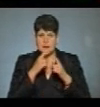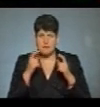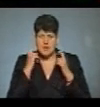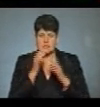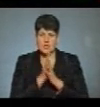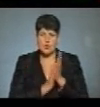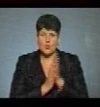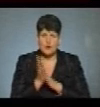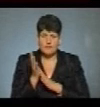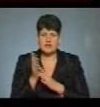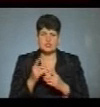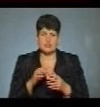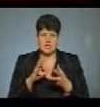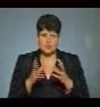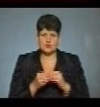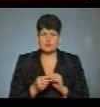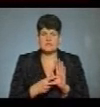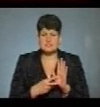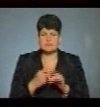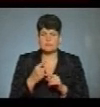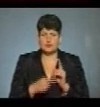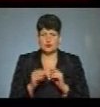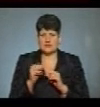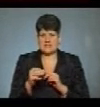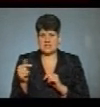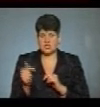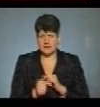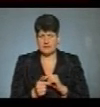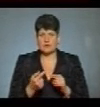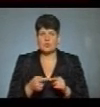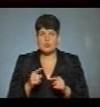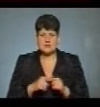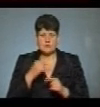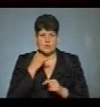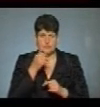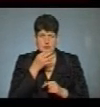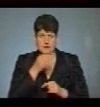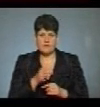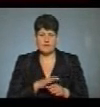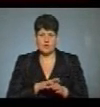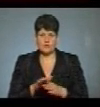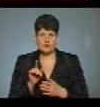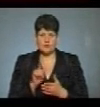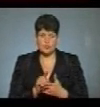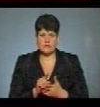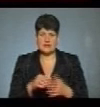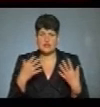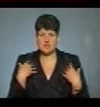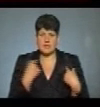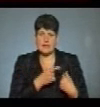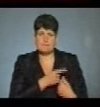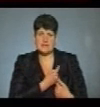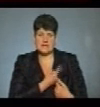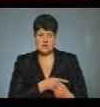та засоби дезінфекції на суму понад 7,5 тисяч гривень. Про це телефоном розповів виконувач обов'язків начальника медичної